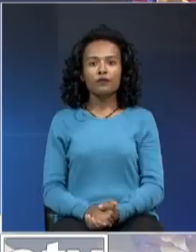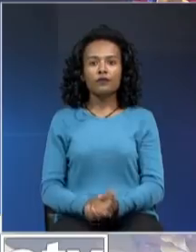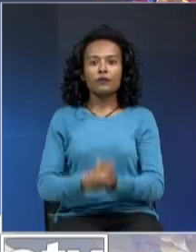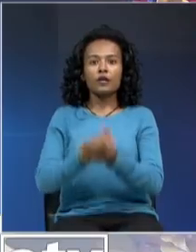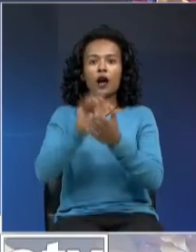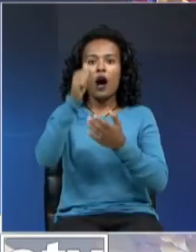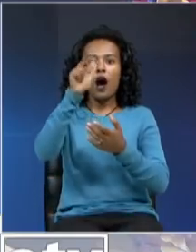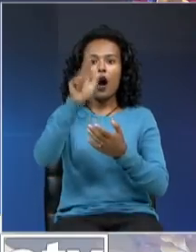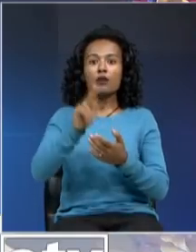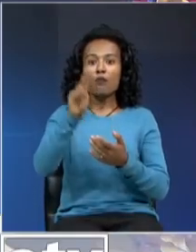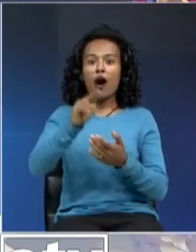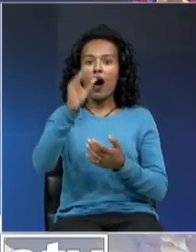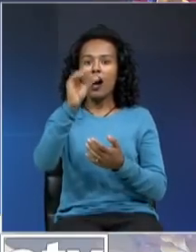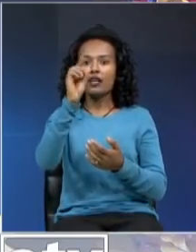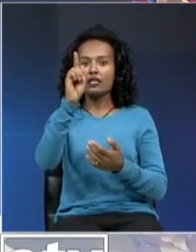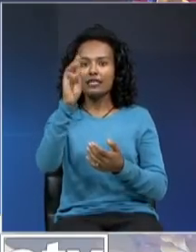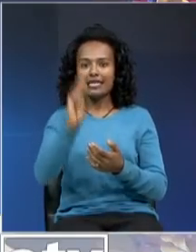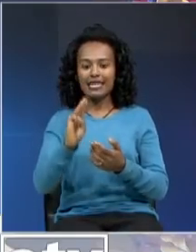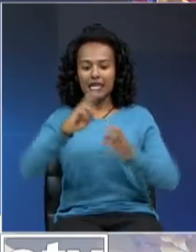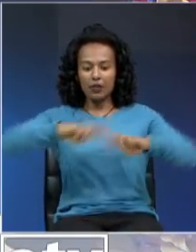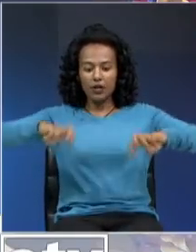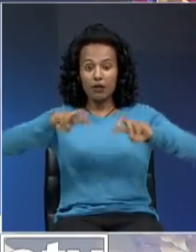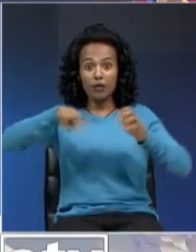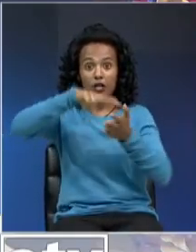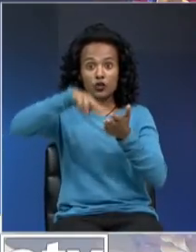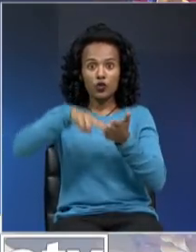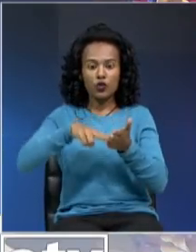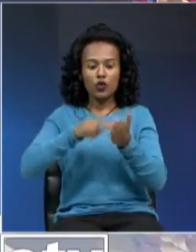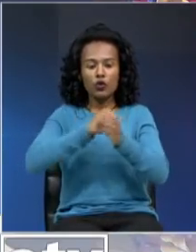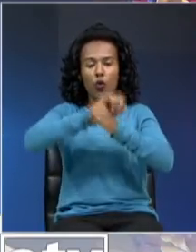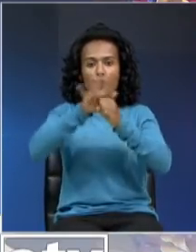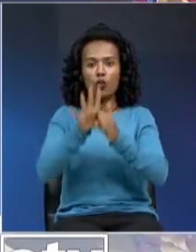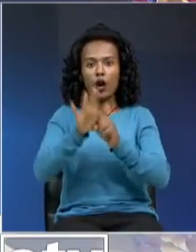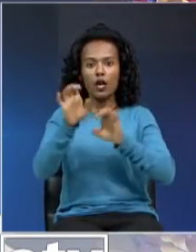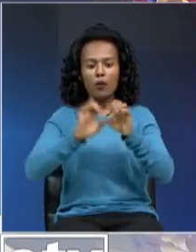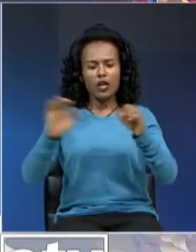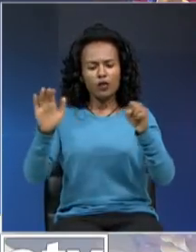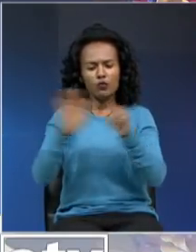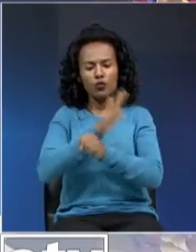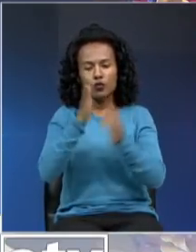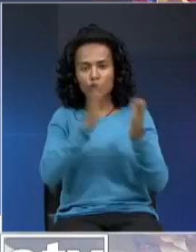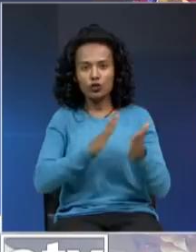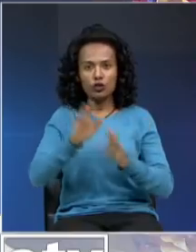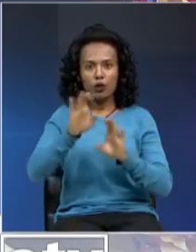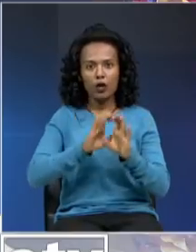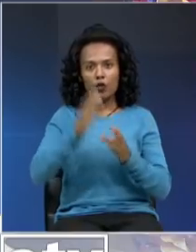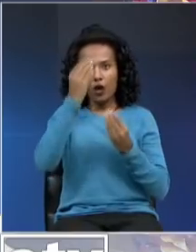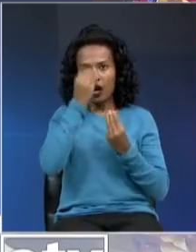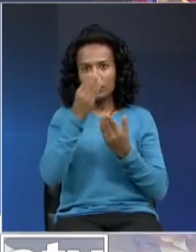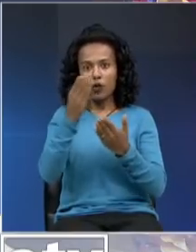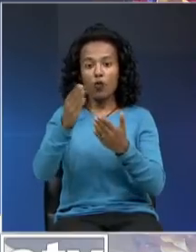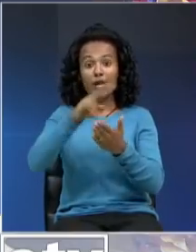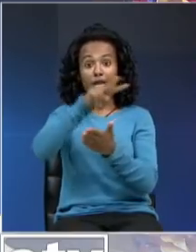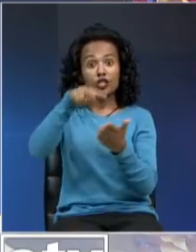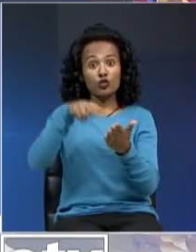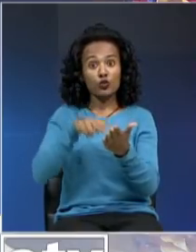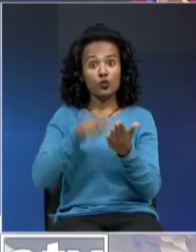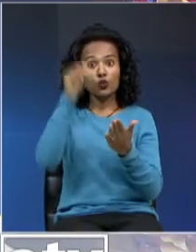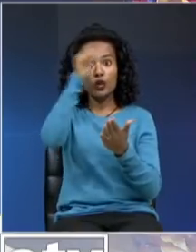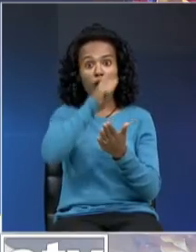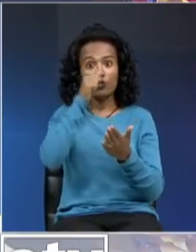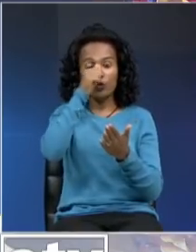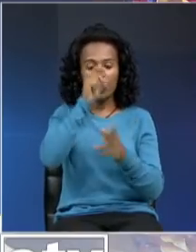የአርማውር ሃንሰን የምርምር ኢንስቲትዩት የኮሮና ቫይረስ ምርመራ ለማድረግ ሙሉ ዝግጅት ማድረጉን አስታወቀ። ኢንስቲትዩቱ